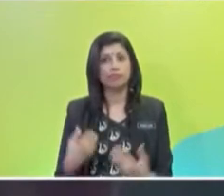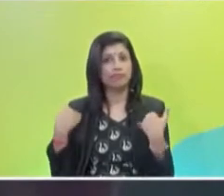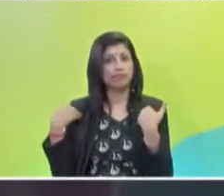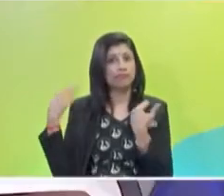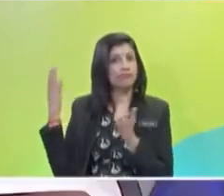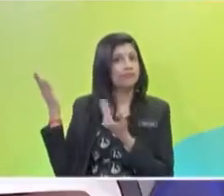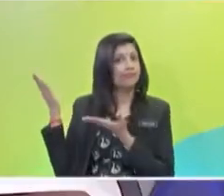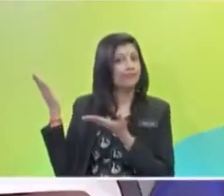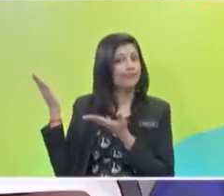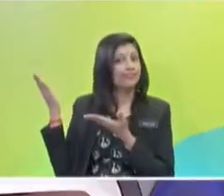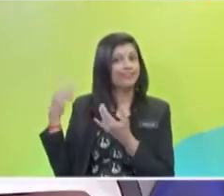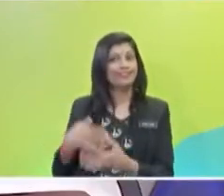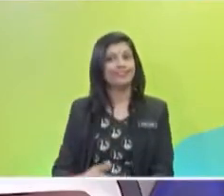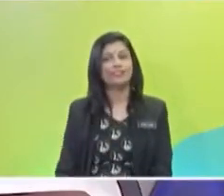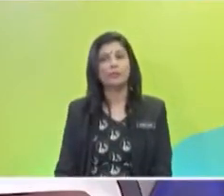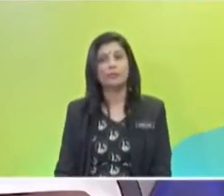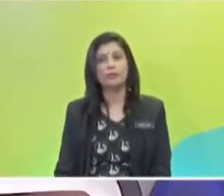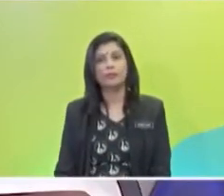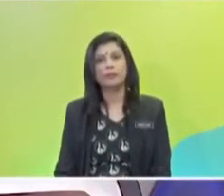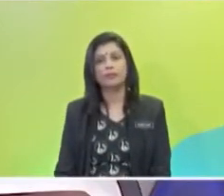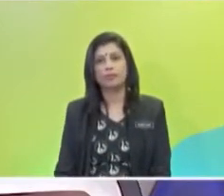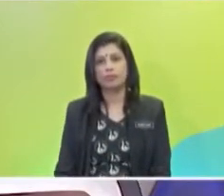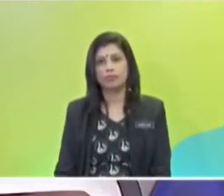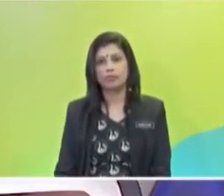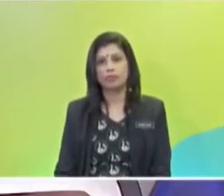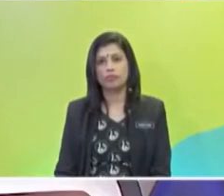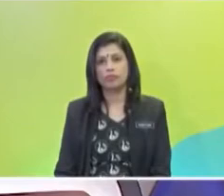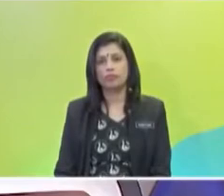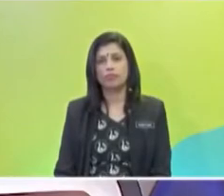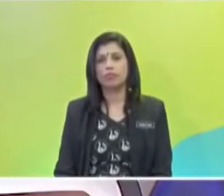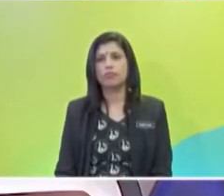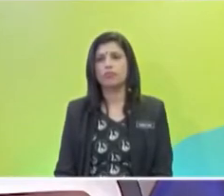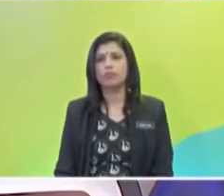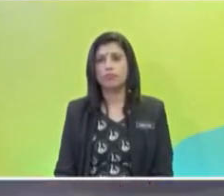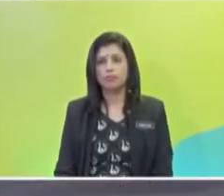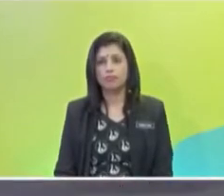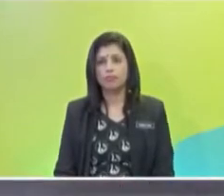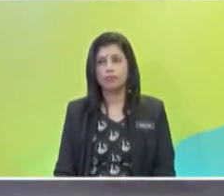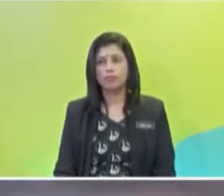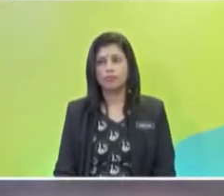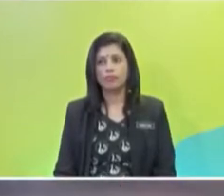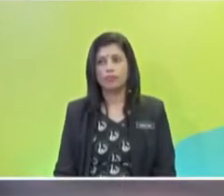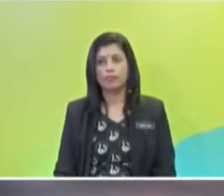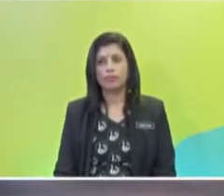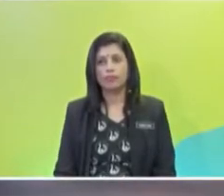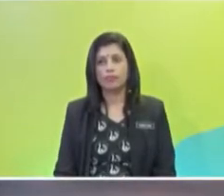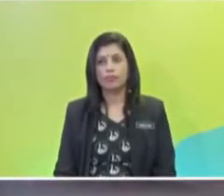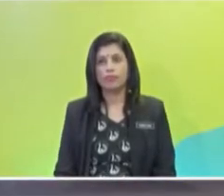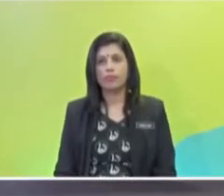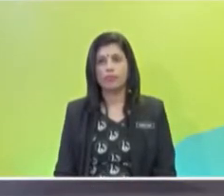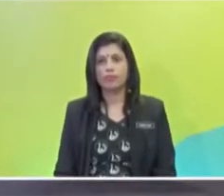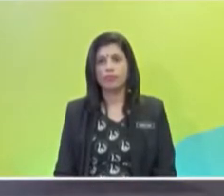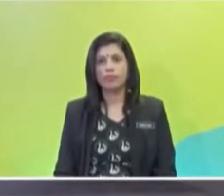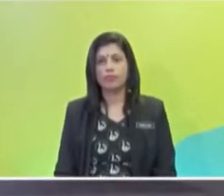Wow. Menu yang ketiga ni menu yang istimewa di kafe cikgu. Haalah cikgu. Warna kuning. Lepas tu ada apa tepi